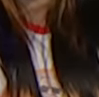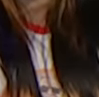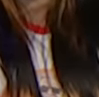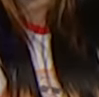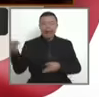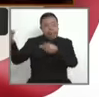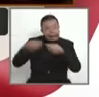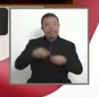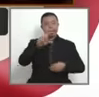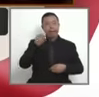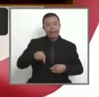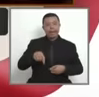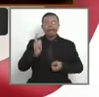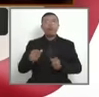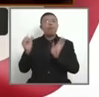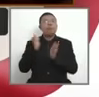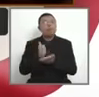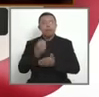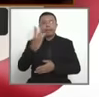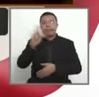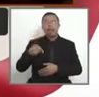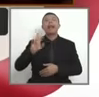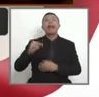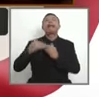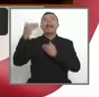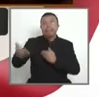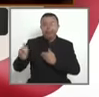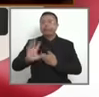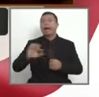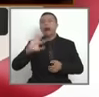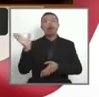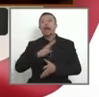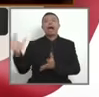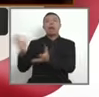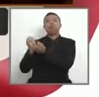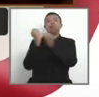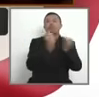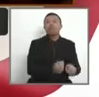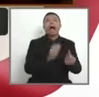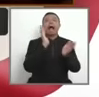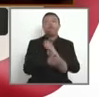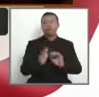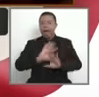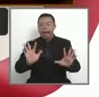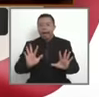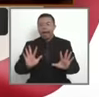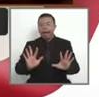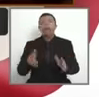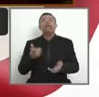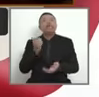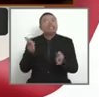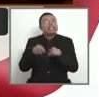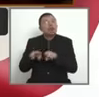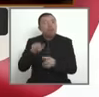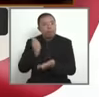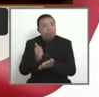sehingga ketika presiden Jokowi berdiri di depan Istana membagi Bansos itu kepada pengendara jalan yang pengguna